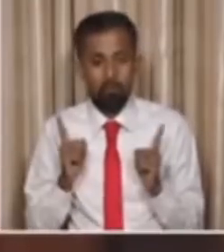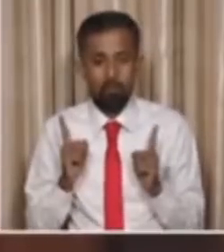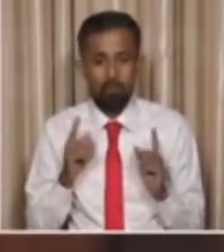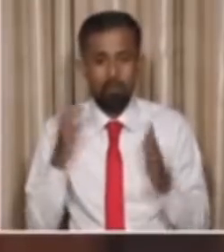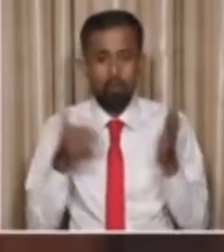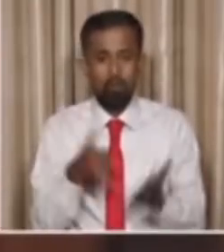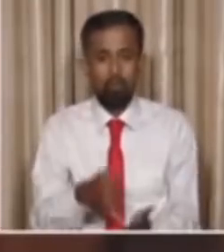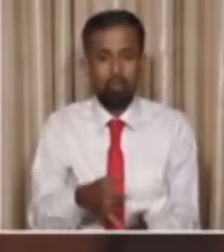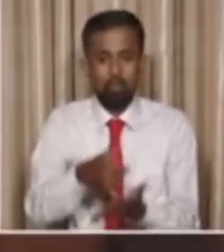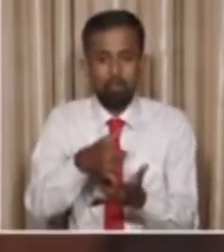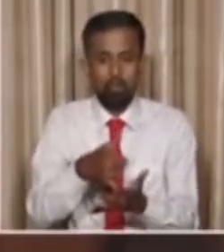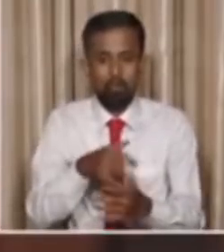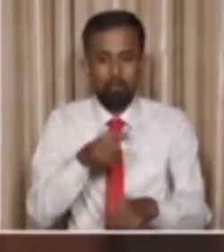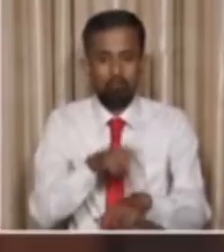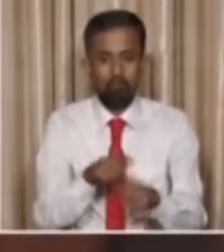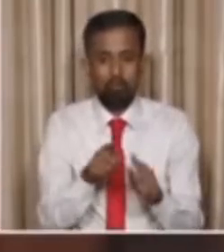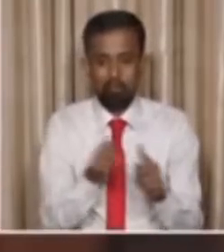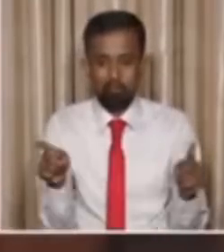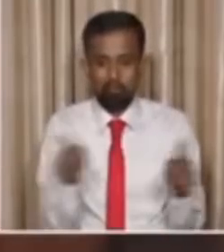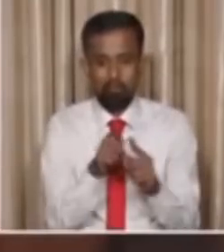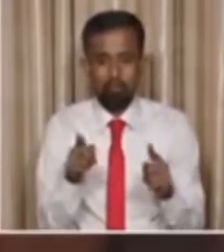कप तीन खाले